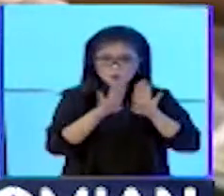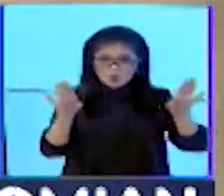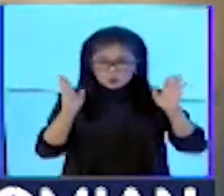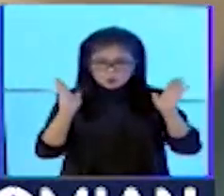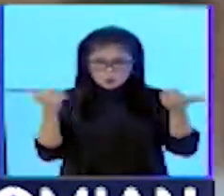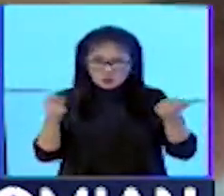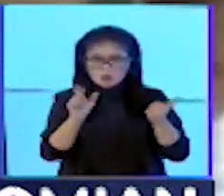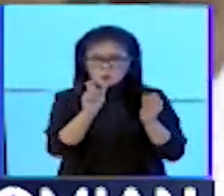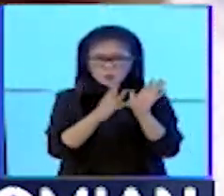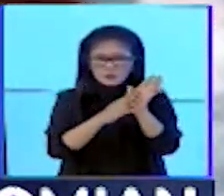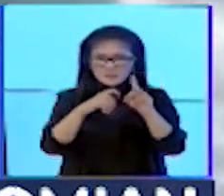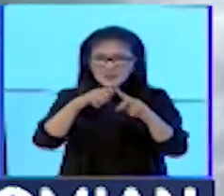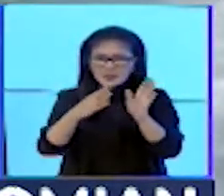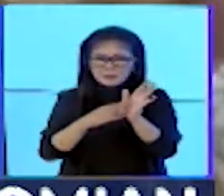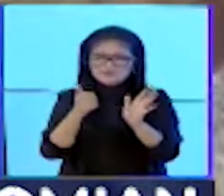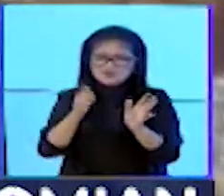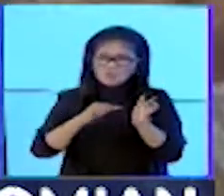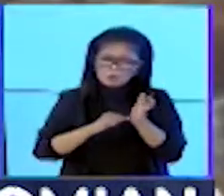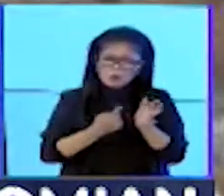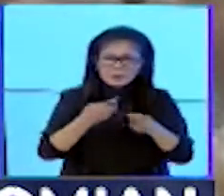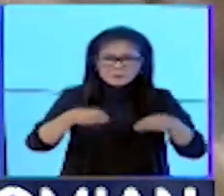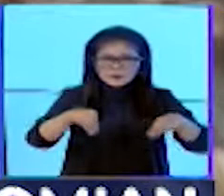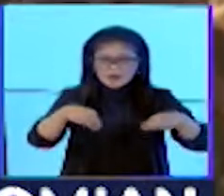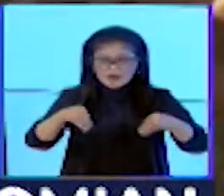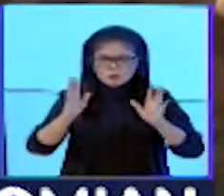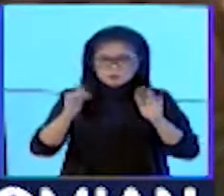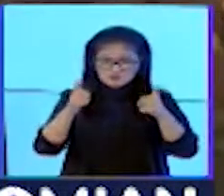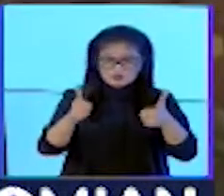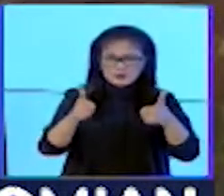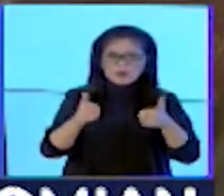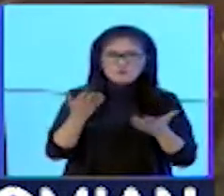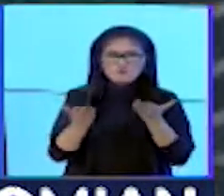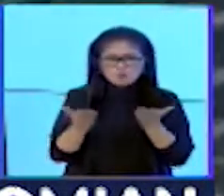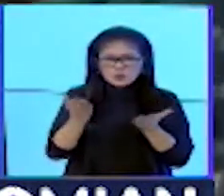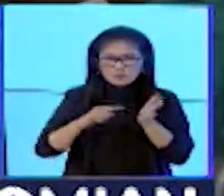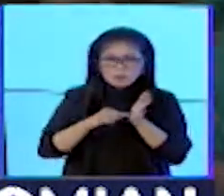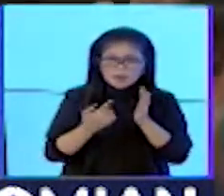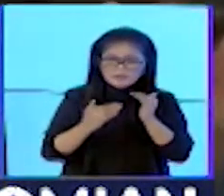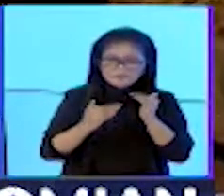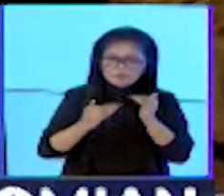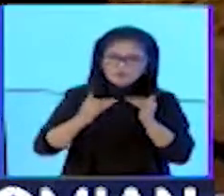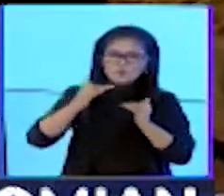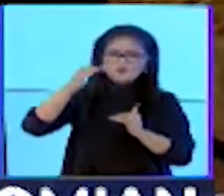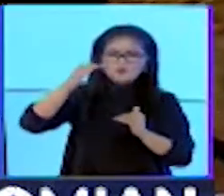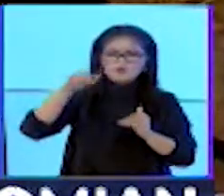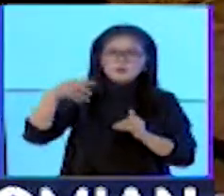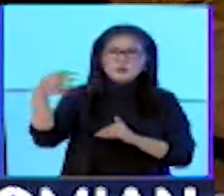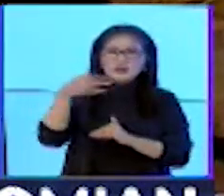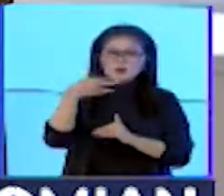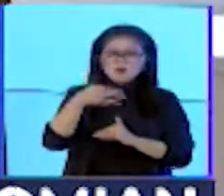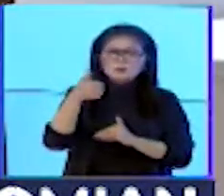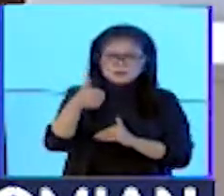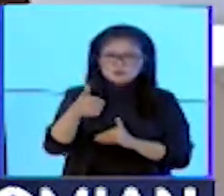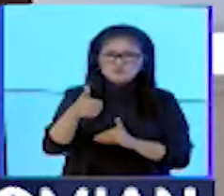menengah bisa kembali melakukan aktivitas jual-beli dan diprediksi perlahan akan membangkitkan perekonomian nasional. Hal tersebut disampaikan